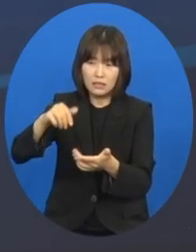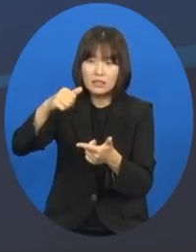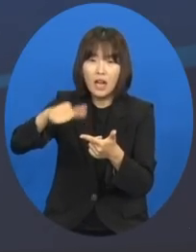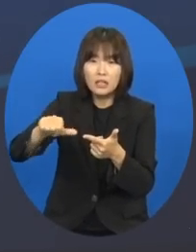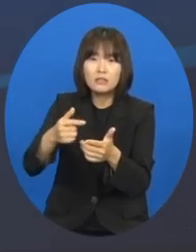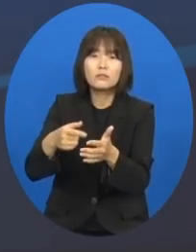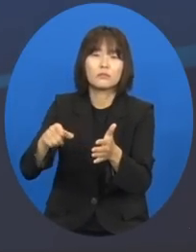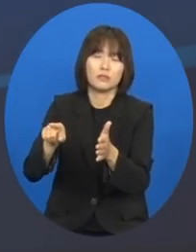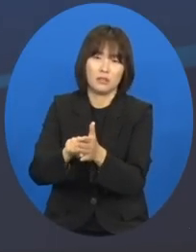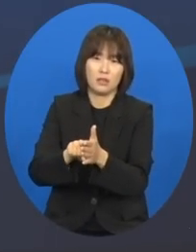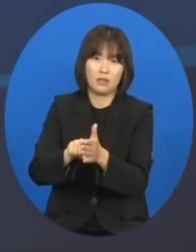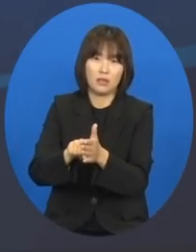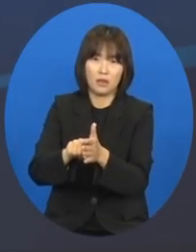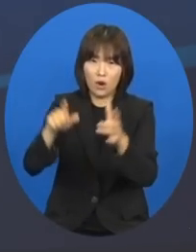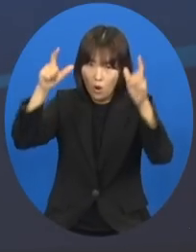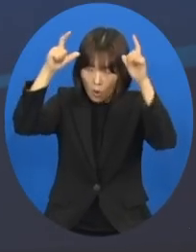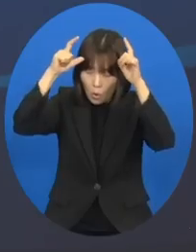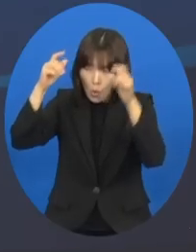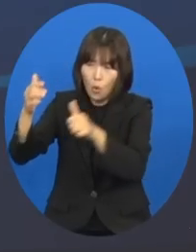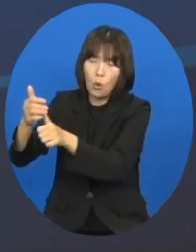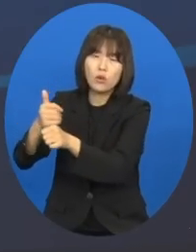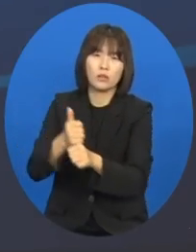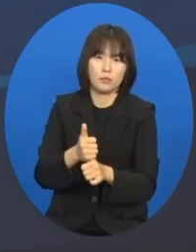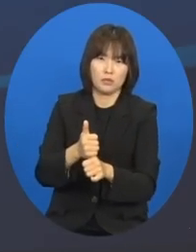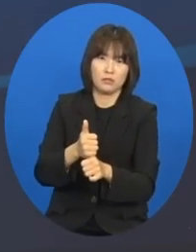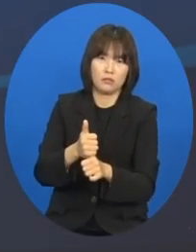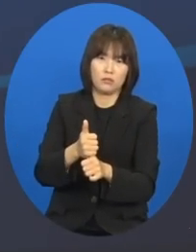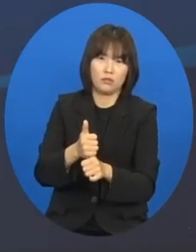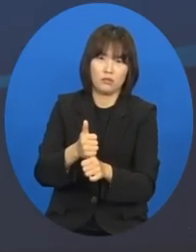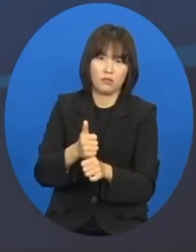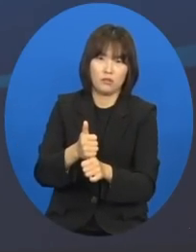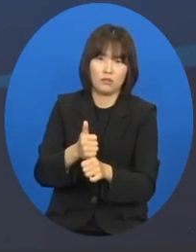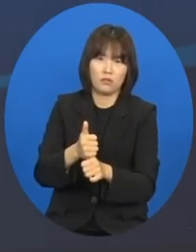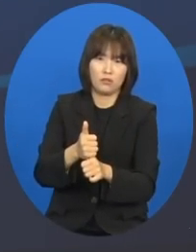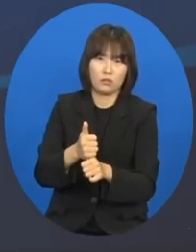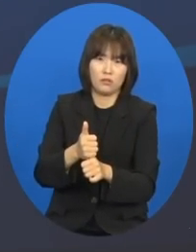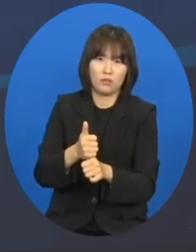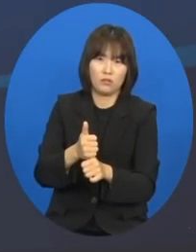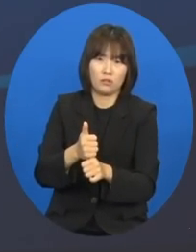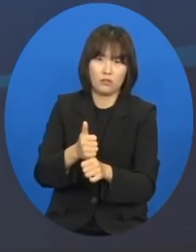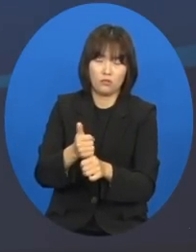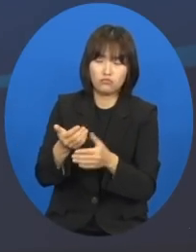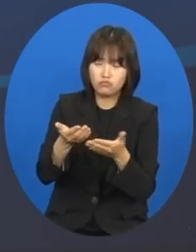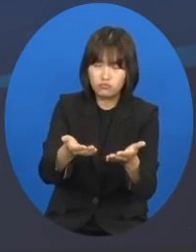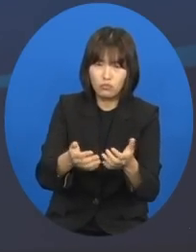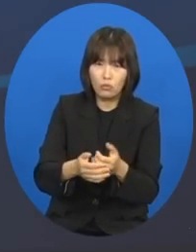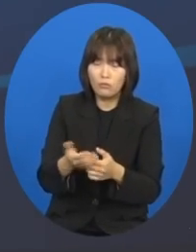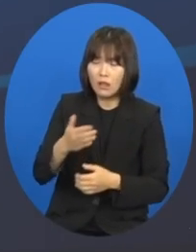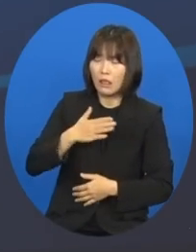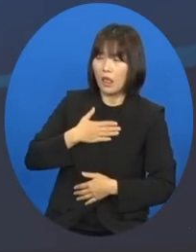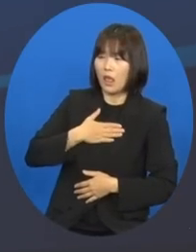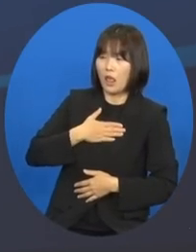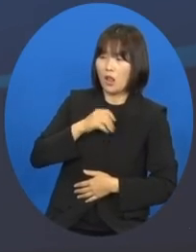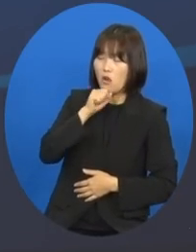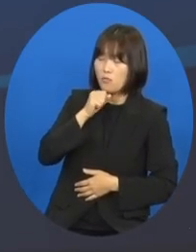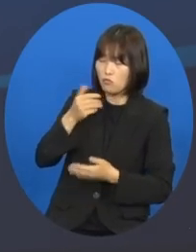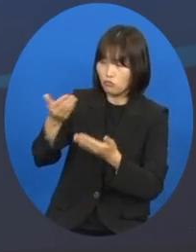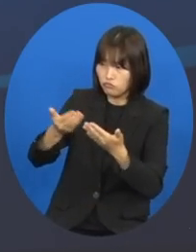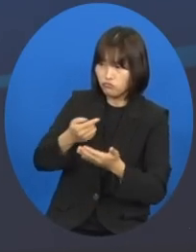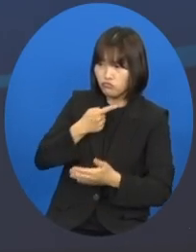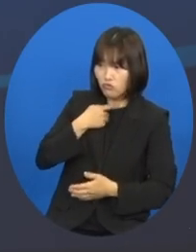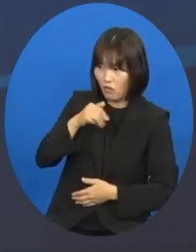소를 잡는다는 것은요 상상하기 어려운 것입니다 근데 염소 새끼 한 마리라도 선물로 주신 적이 있습니까